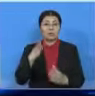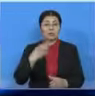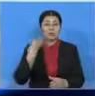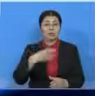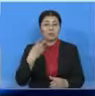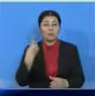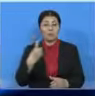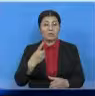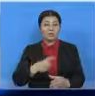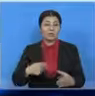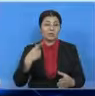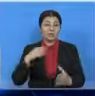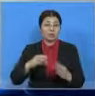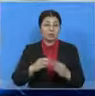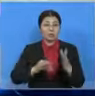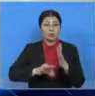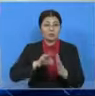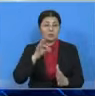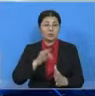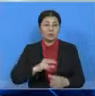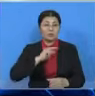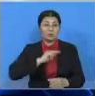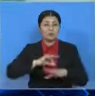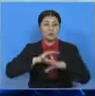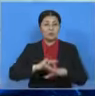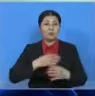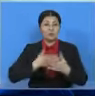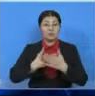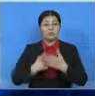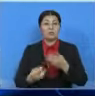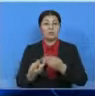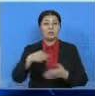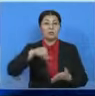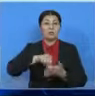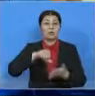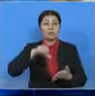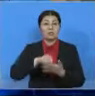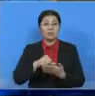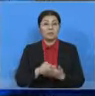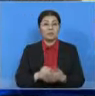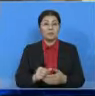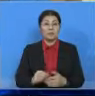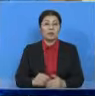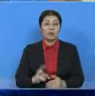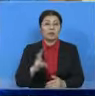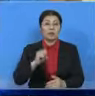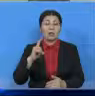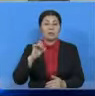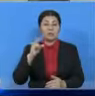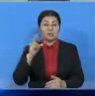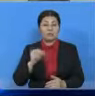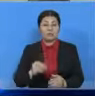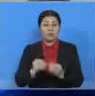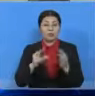541-ші дауыс беру учаскесінде де жұмыс қызу. Халық референдумға белсенді түрде келіп қатысып жатыр. Назерке Есімбайда биыл 18